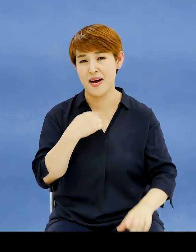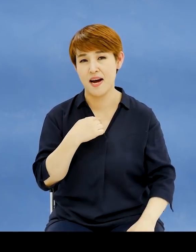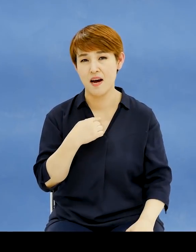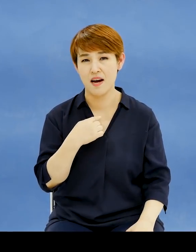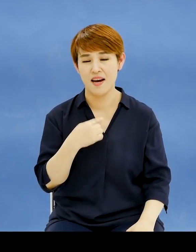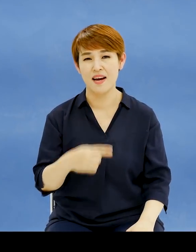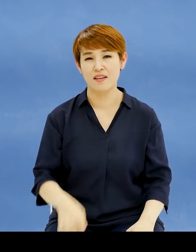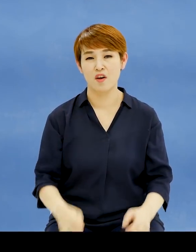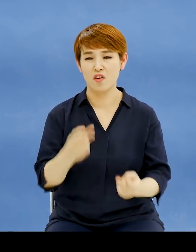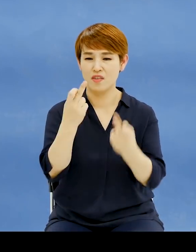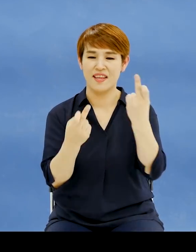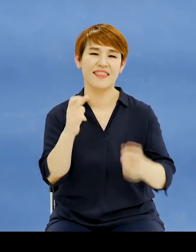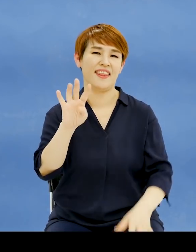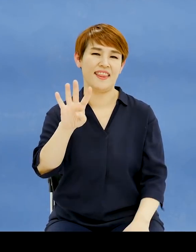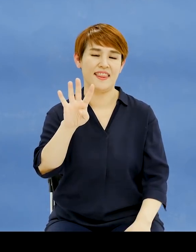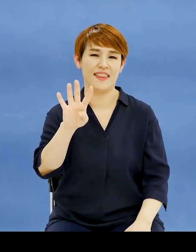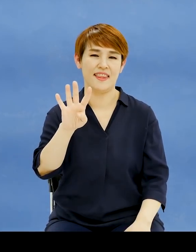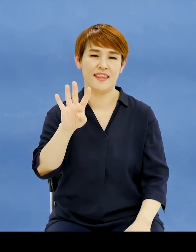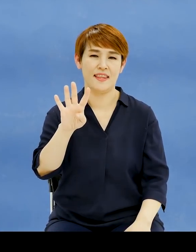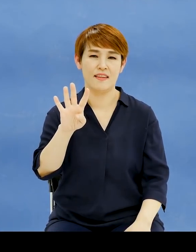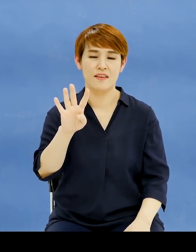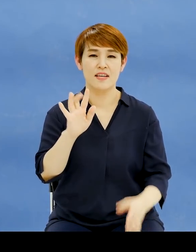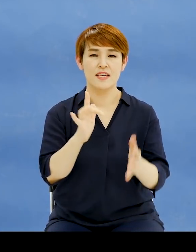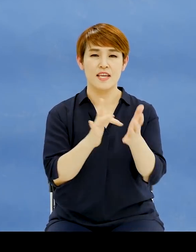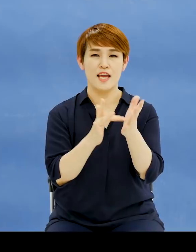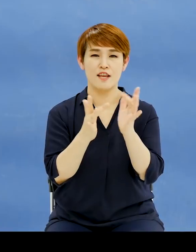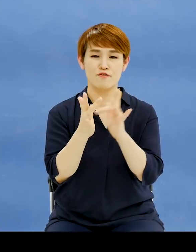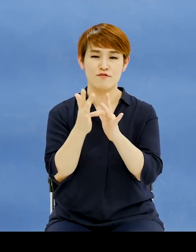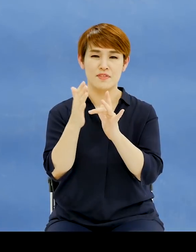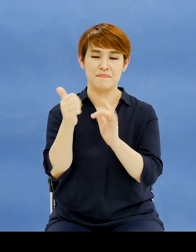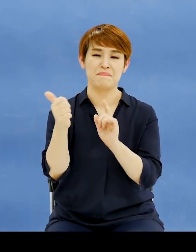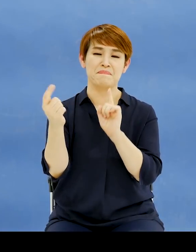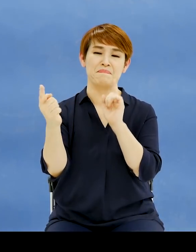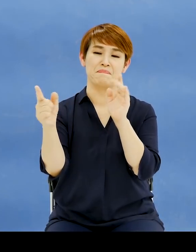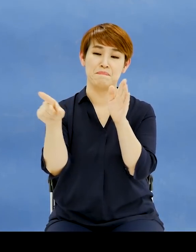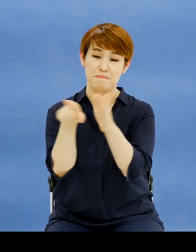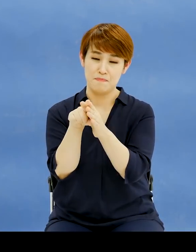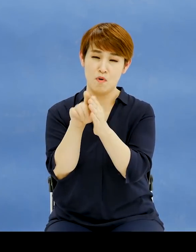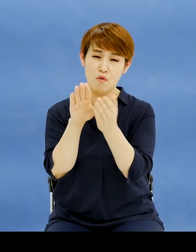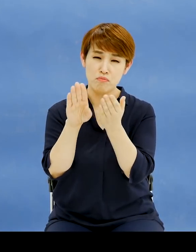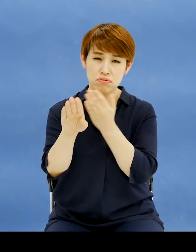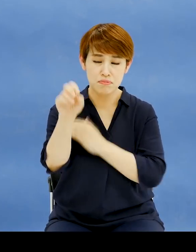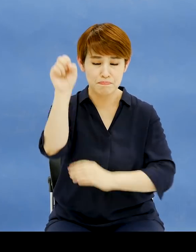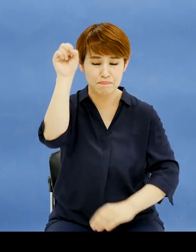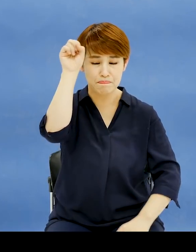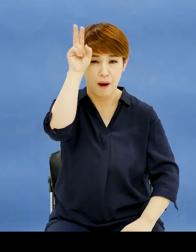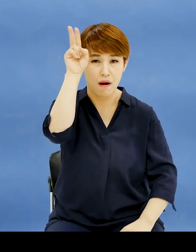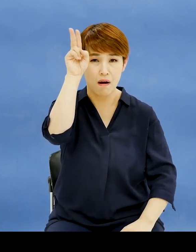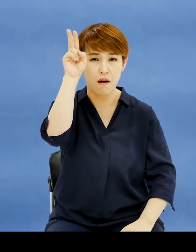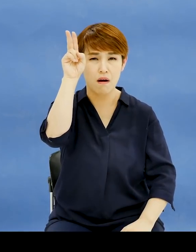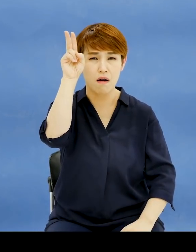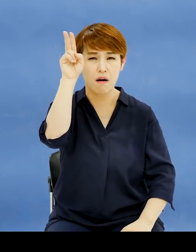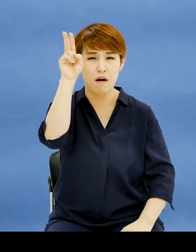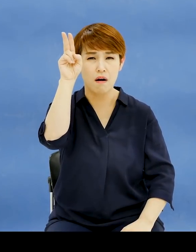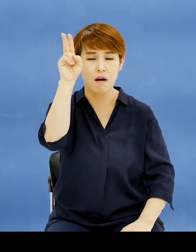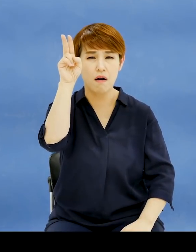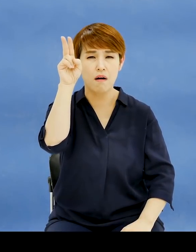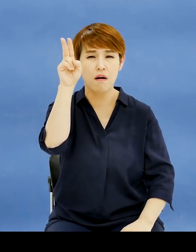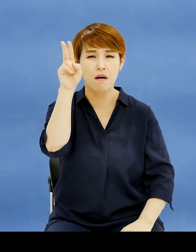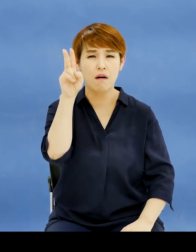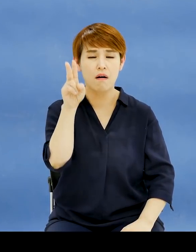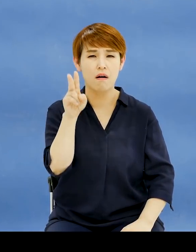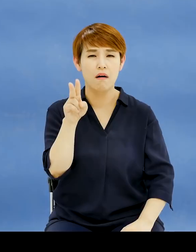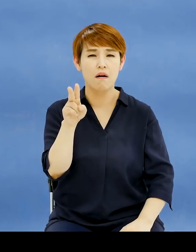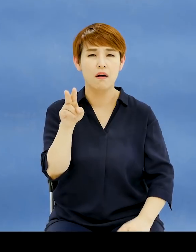이제 사남매인데, 네. 근데 이제 예수님을 알고 나서 갑자기 굉장히 재정적으로